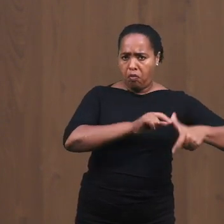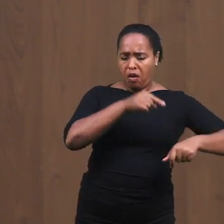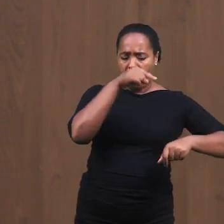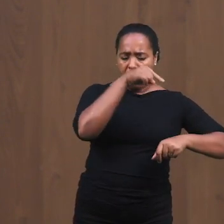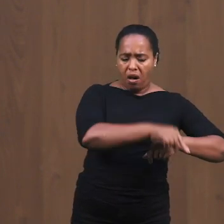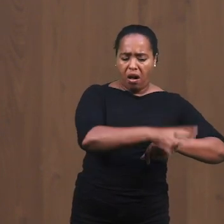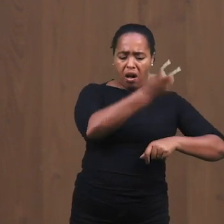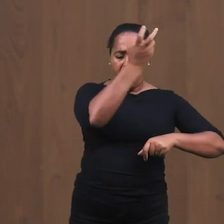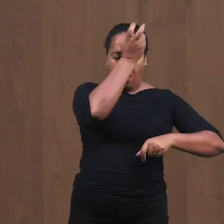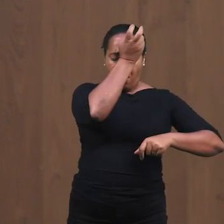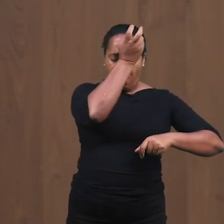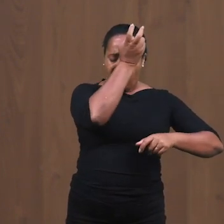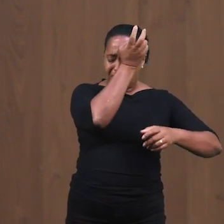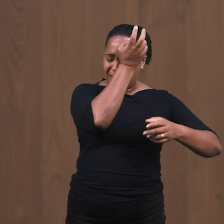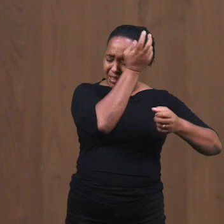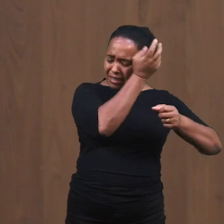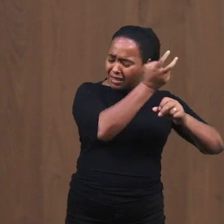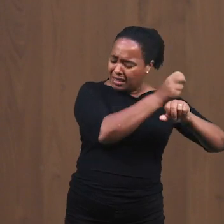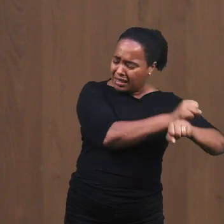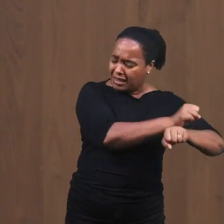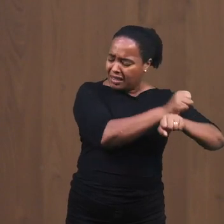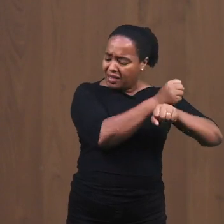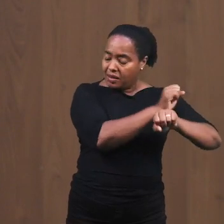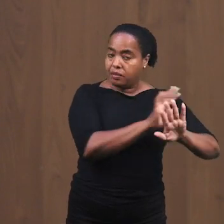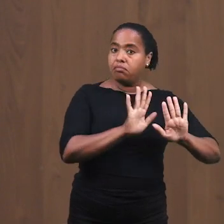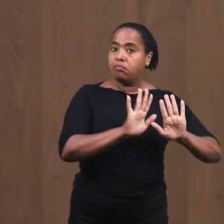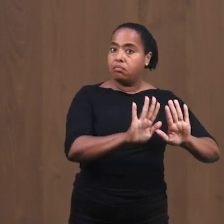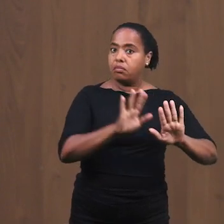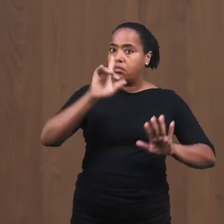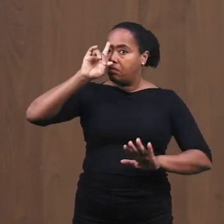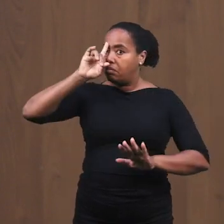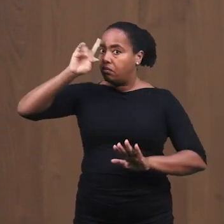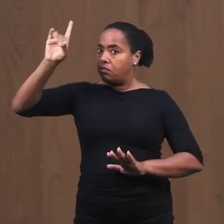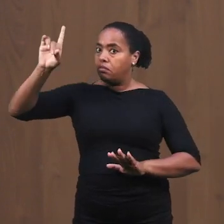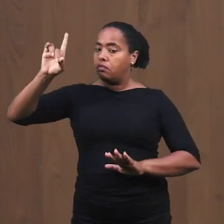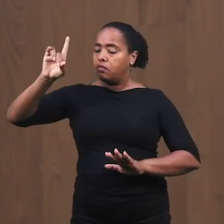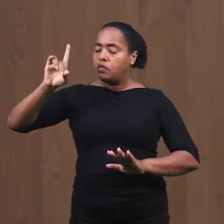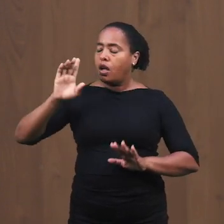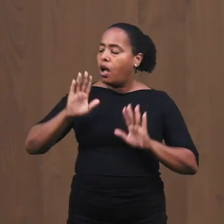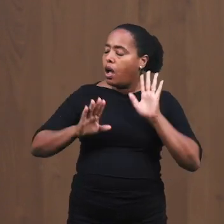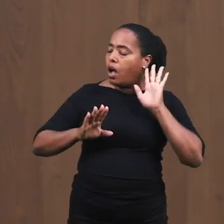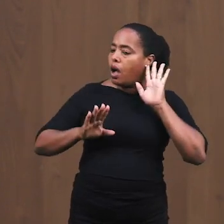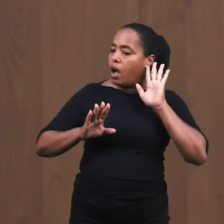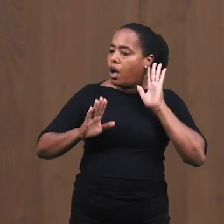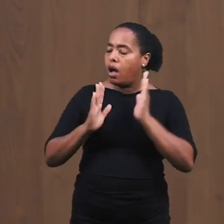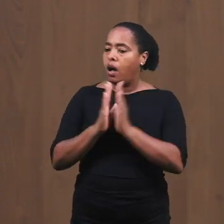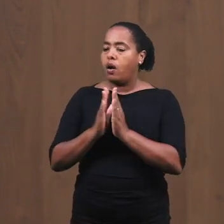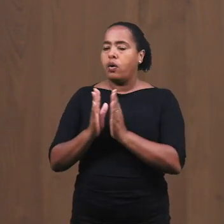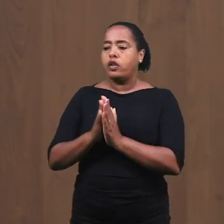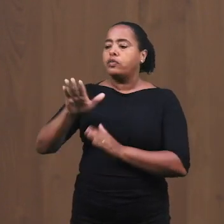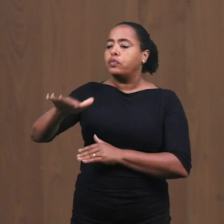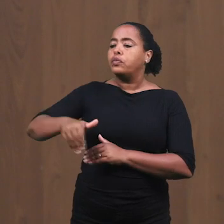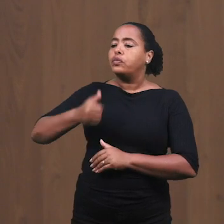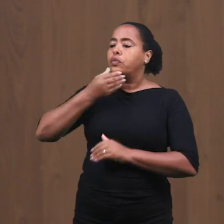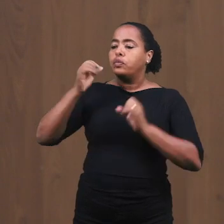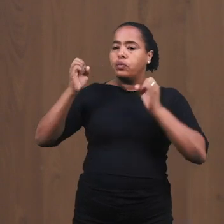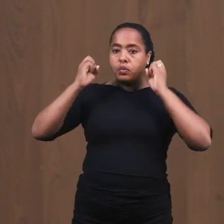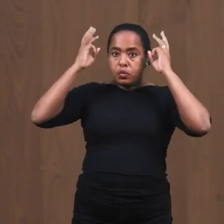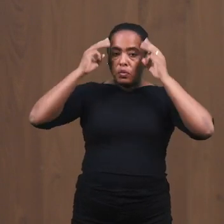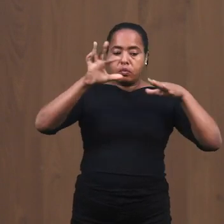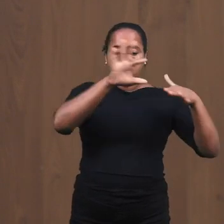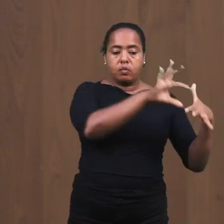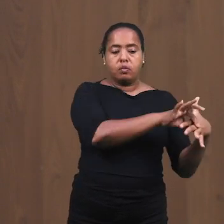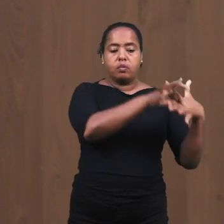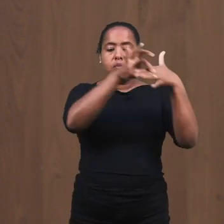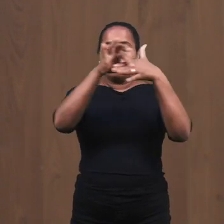что народ Божий долгое время пробыл в рабстве египетском, но Бог услышал их молитвы